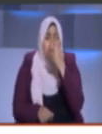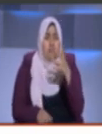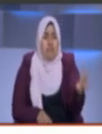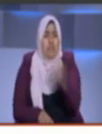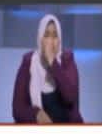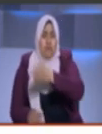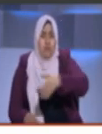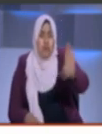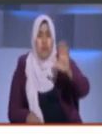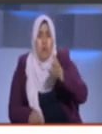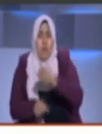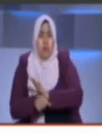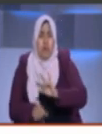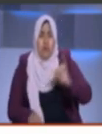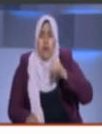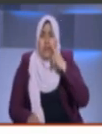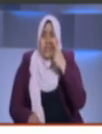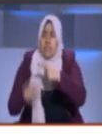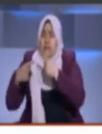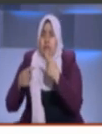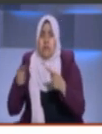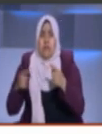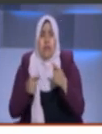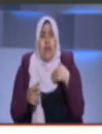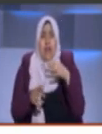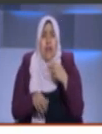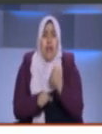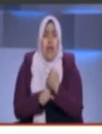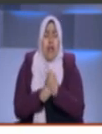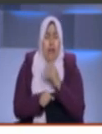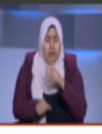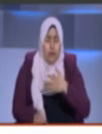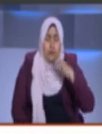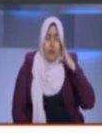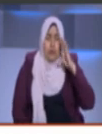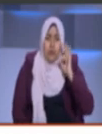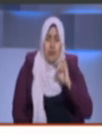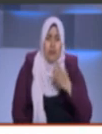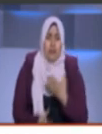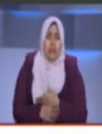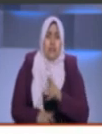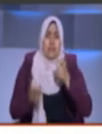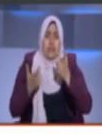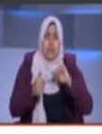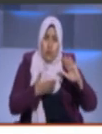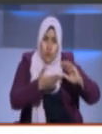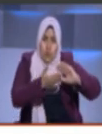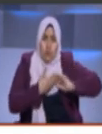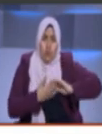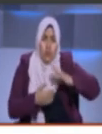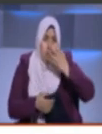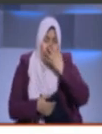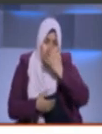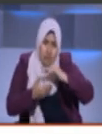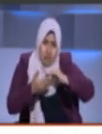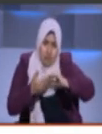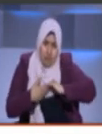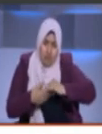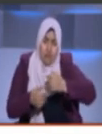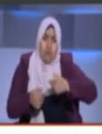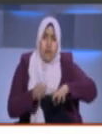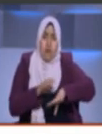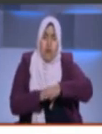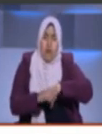عنهم هذه الأجهزة. أعتقد وتم شكر بالتأكيد طبعا الدول التي شاركت في عمليه ترانسفير